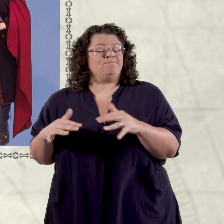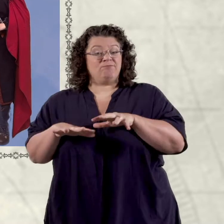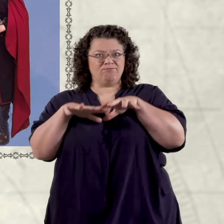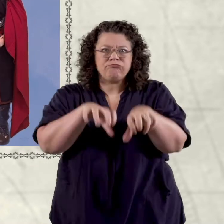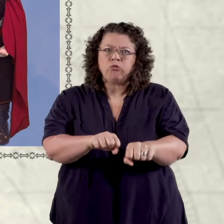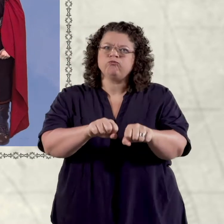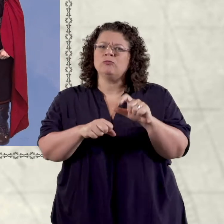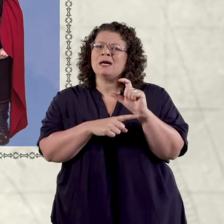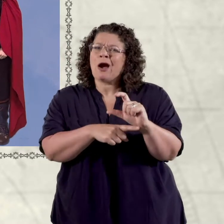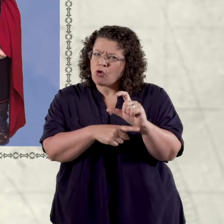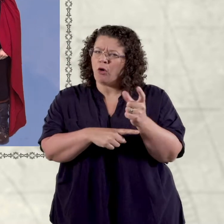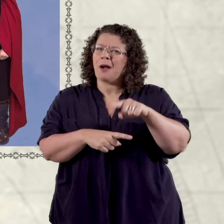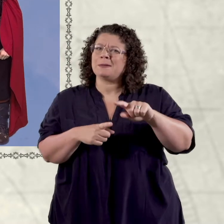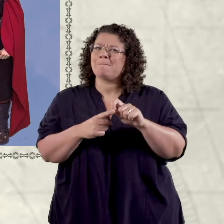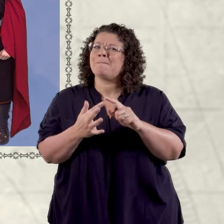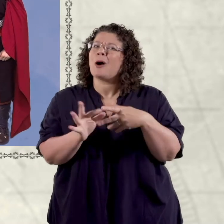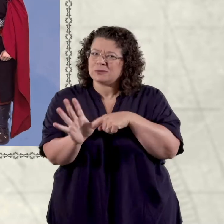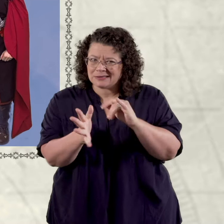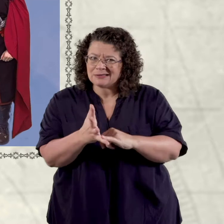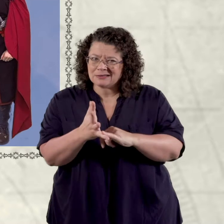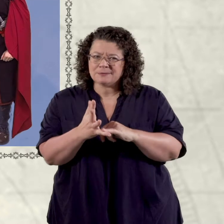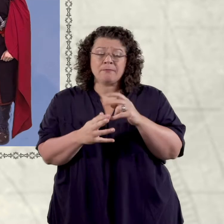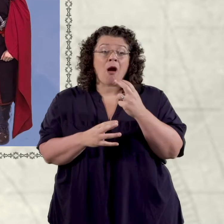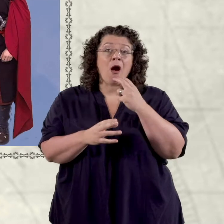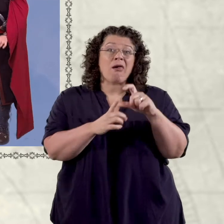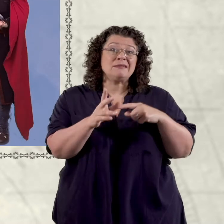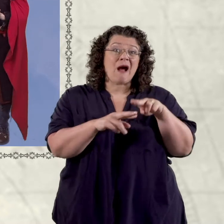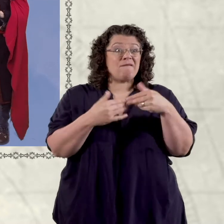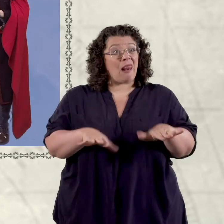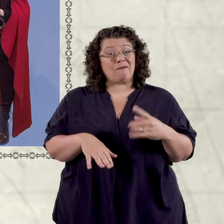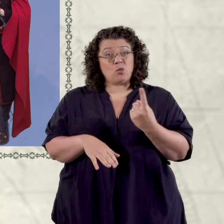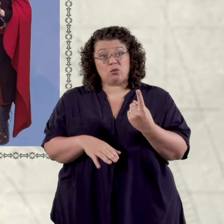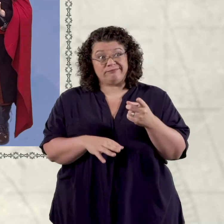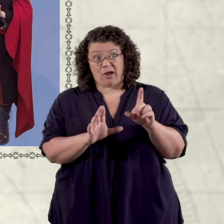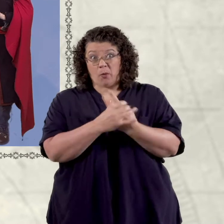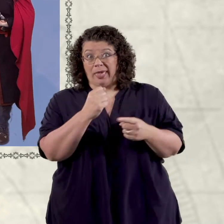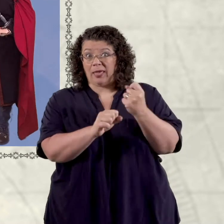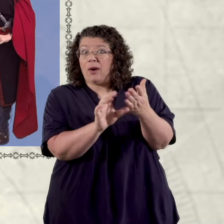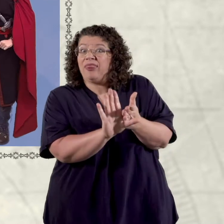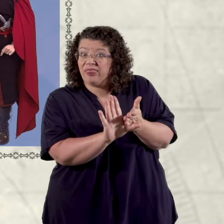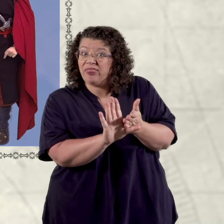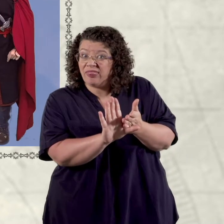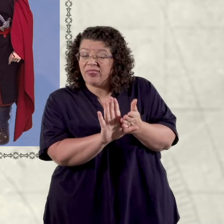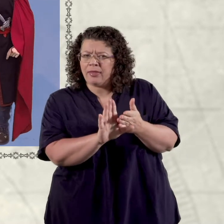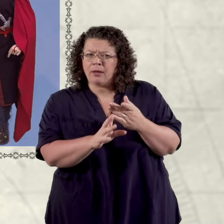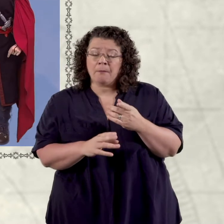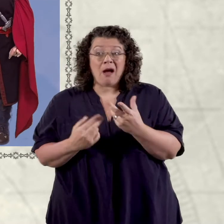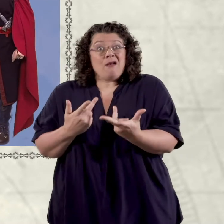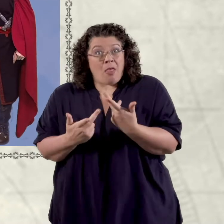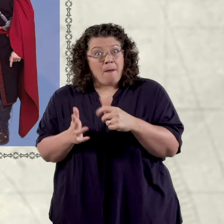Dim ond Gwynedd oedd ar ôl gan Uncle Daf. Ond roedd gan Uncle Daf broblem arall.